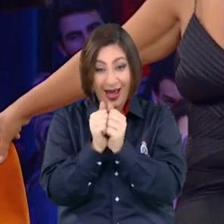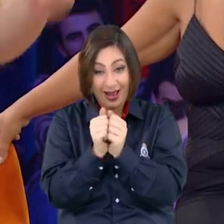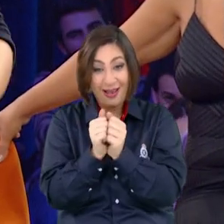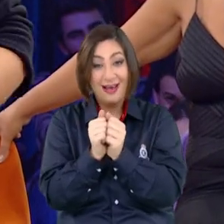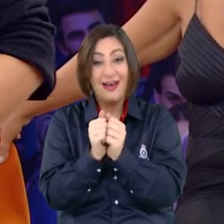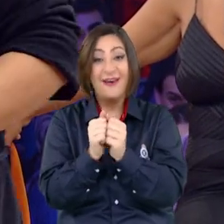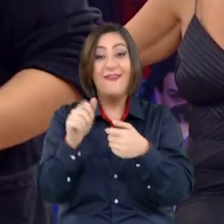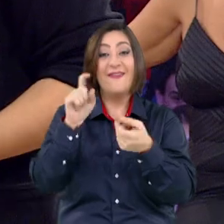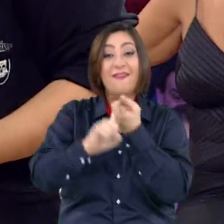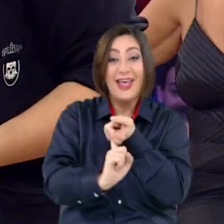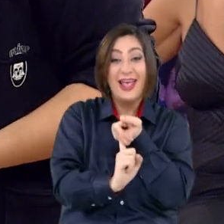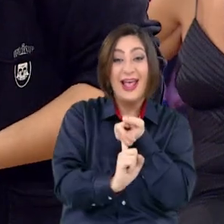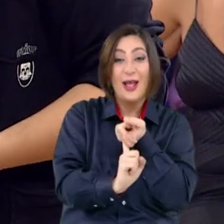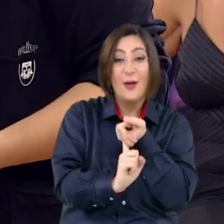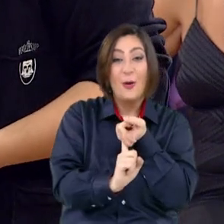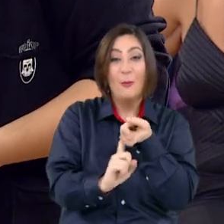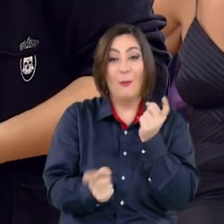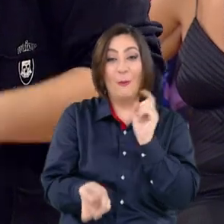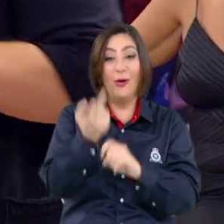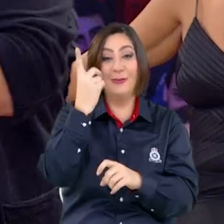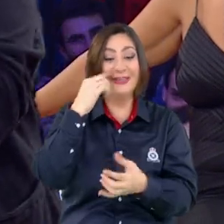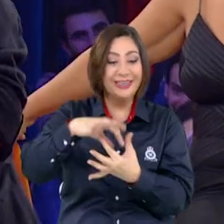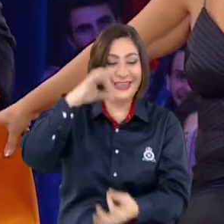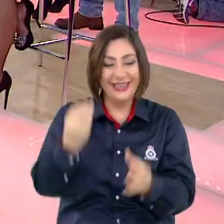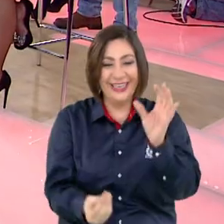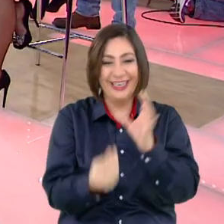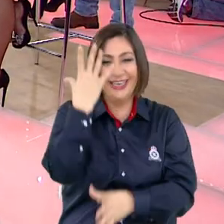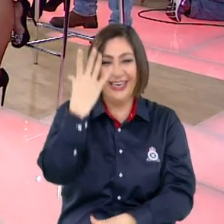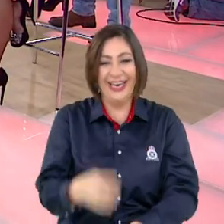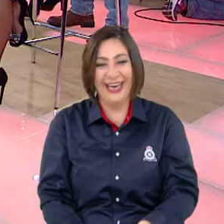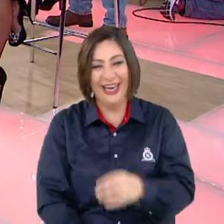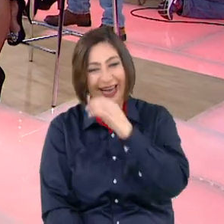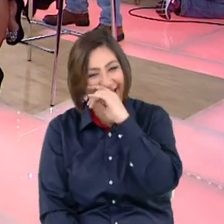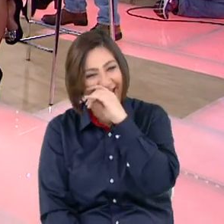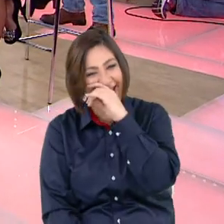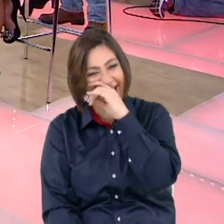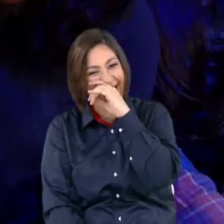Sihirbazlarla... Ve... Bomboş biri çıkacak. Bomboş biri çıkacak.